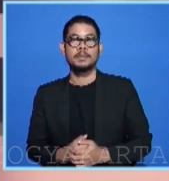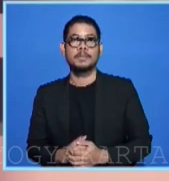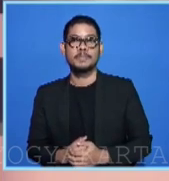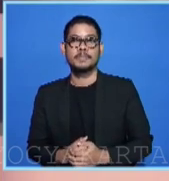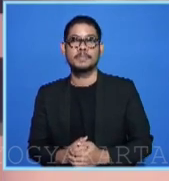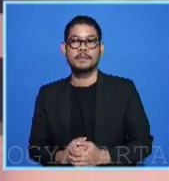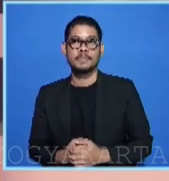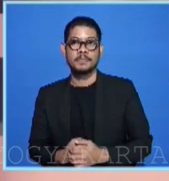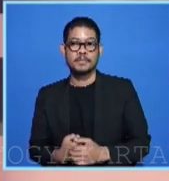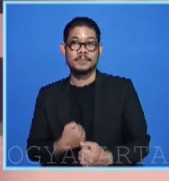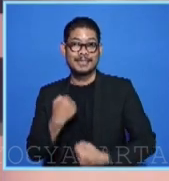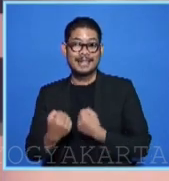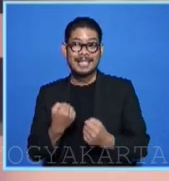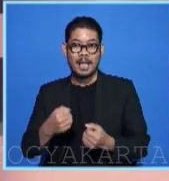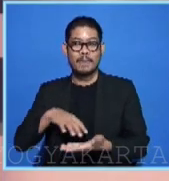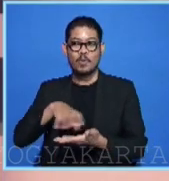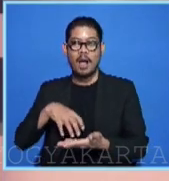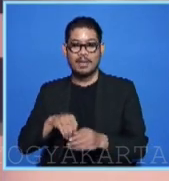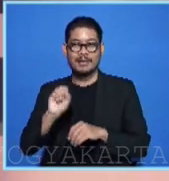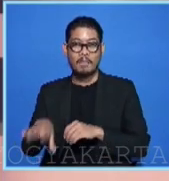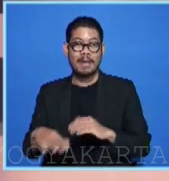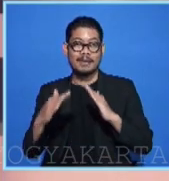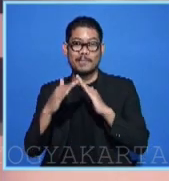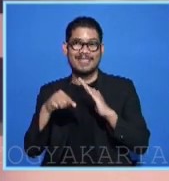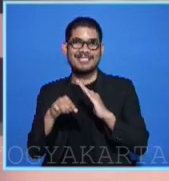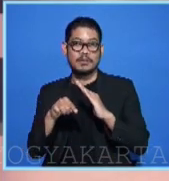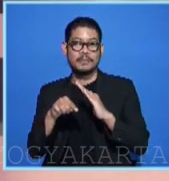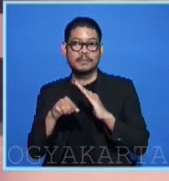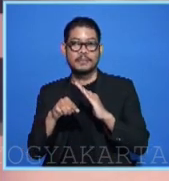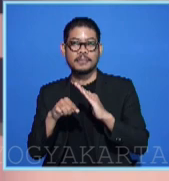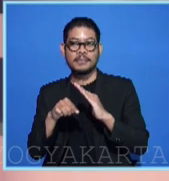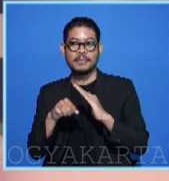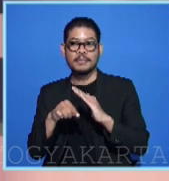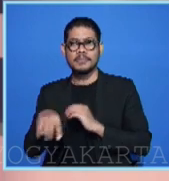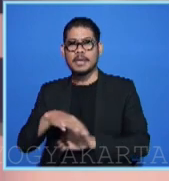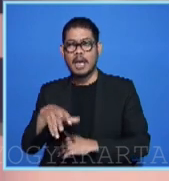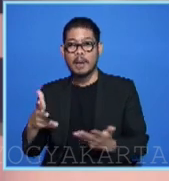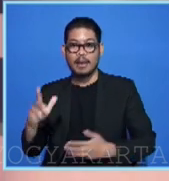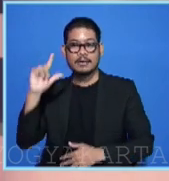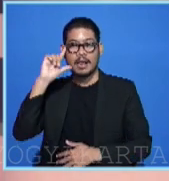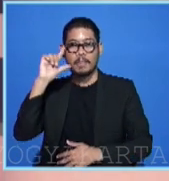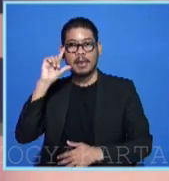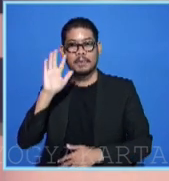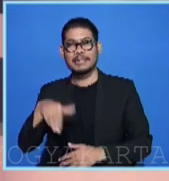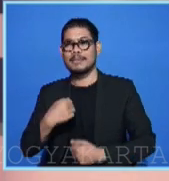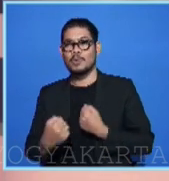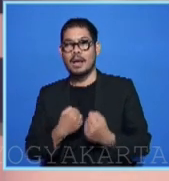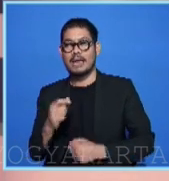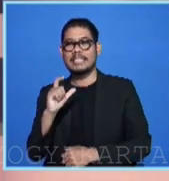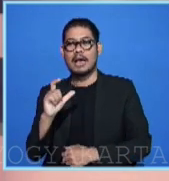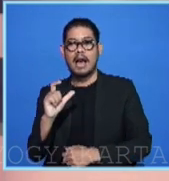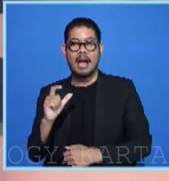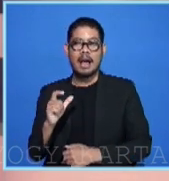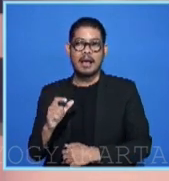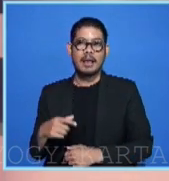upaya mengelola sampah di lereng gunung merapi Kelurahan kepuharjo Kabupaten Cangkringan sejauh ini masih banyak dilakukan dengan cara-cara tradisional